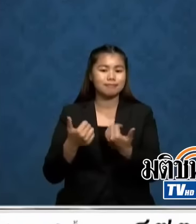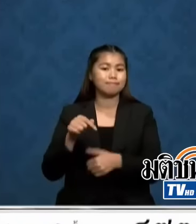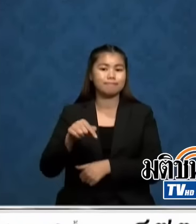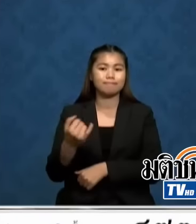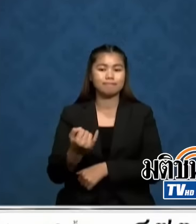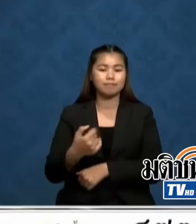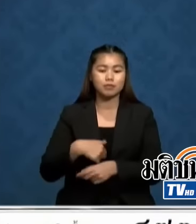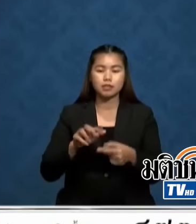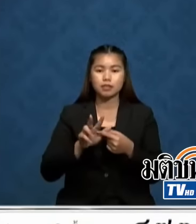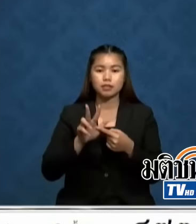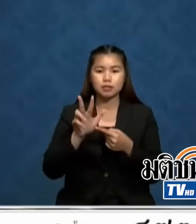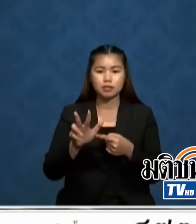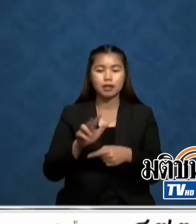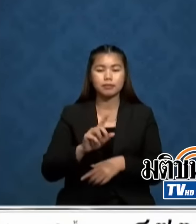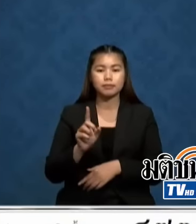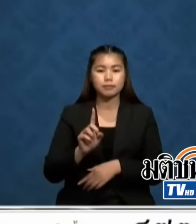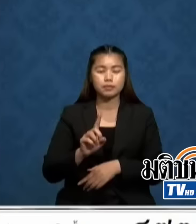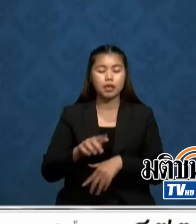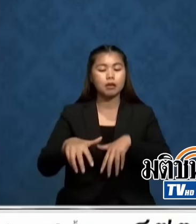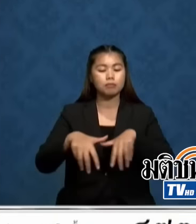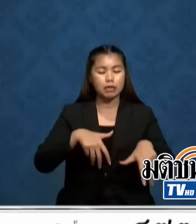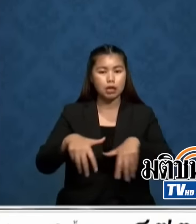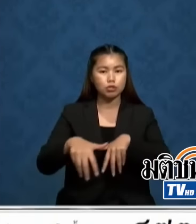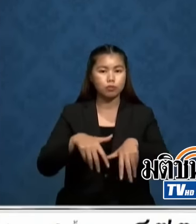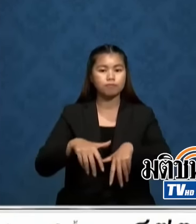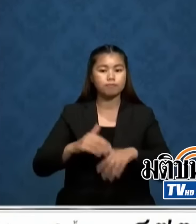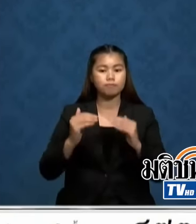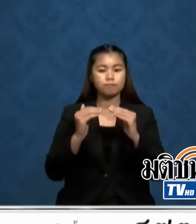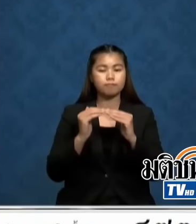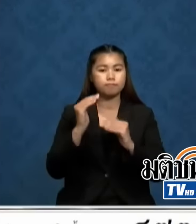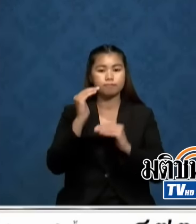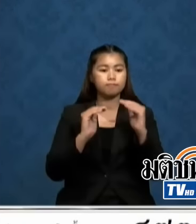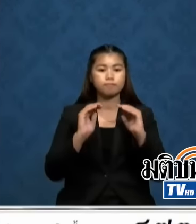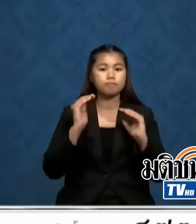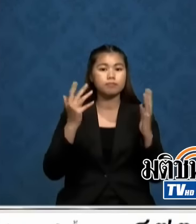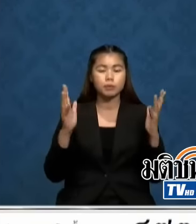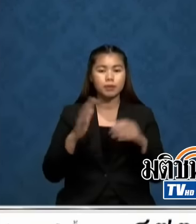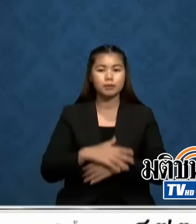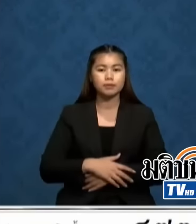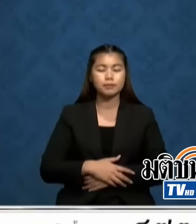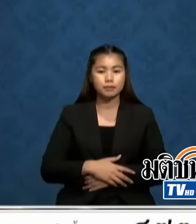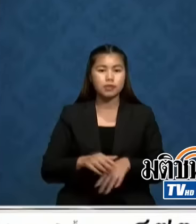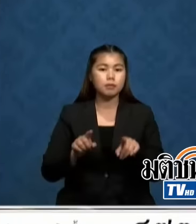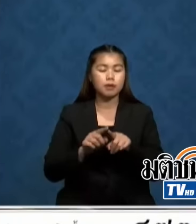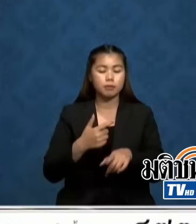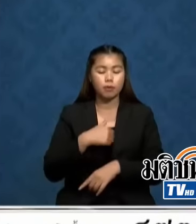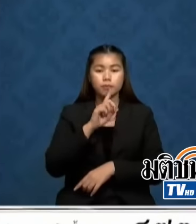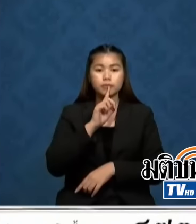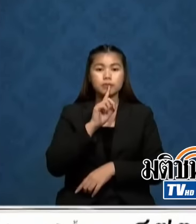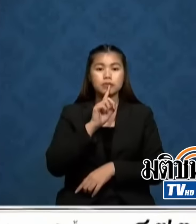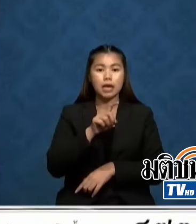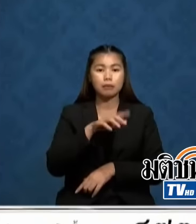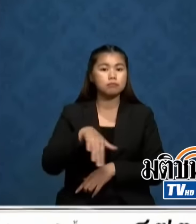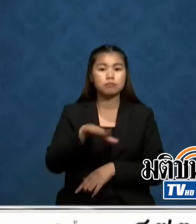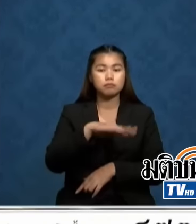และ 3อนุญาตให้มีการละเมิดสิทธิประชาชนได้มากกว่าแบบได้มากกว่าปกติครับผมถามพวกเราในที่นี้